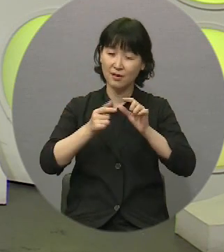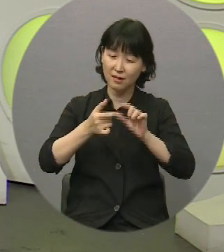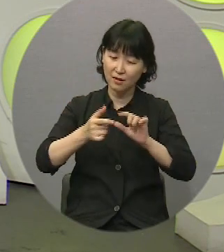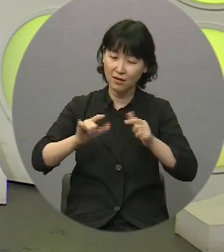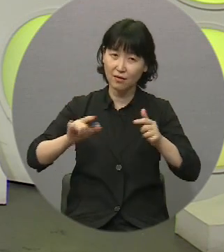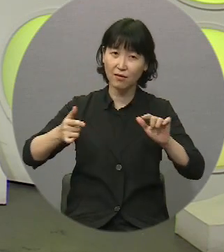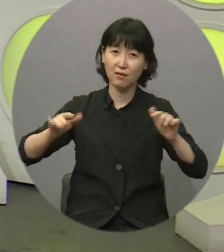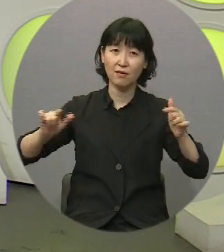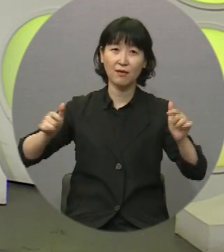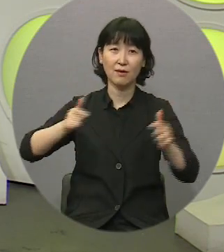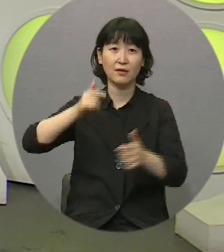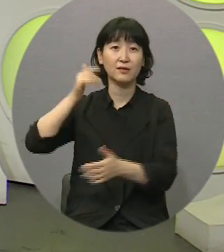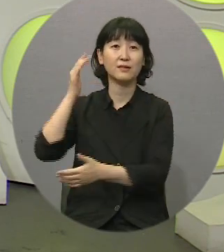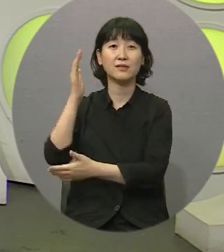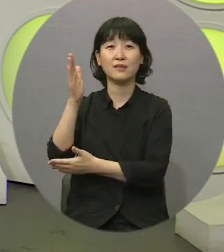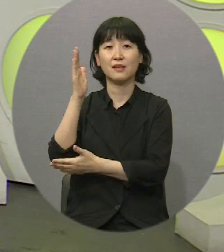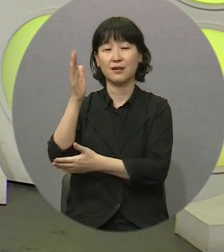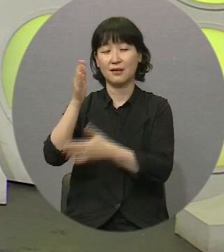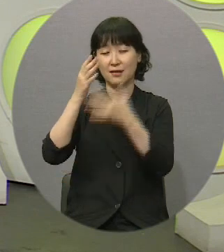자연이 만나